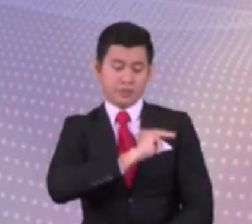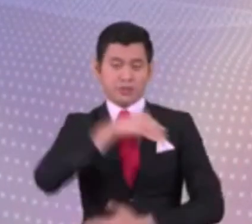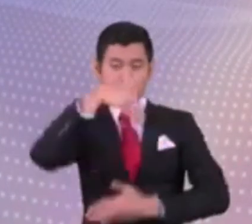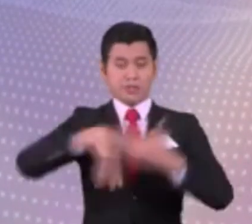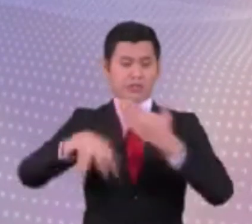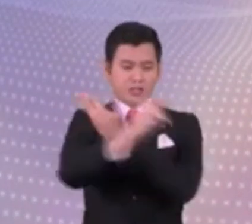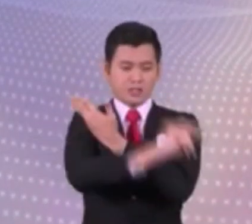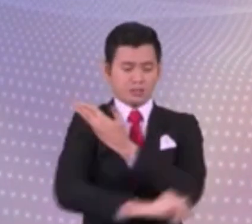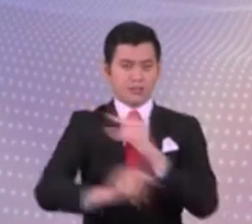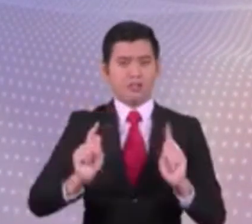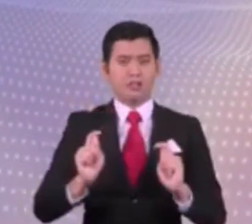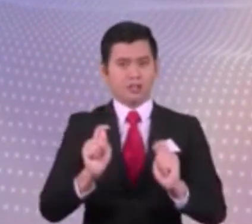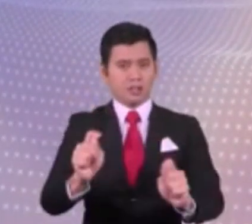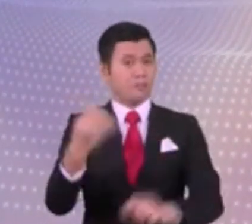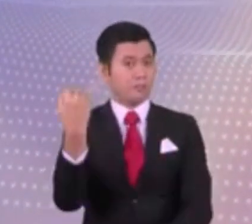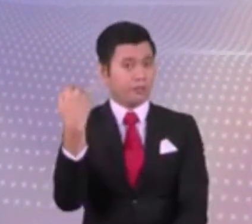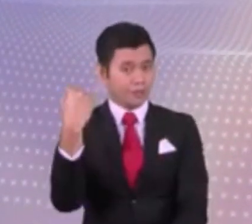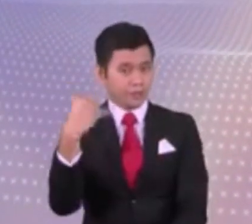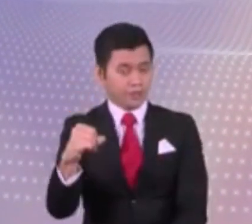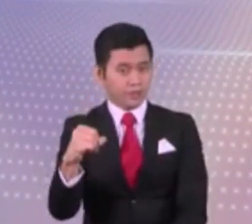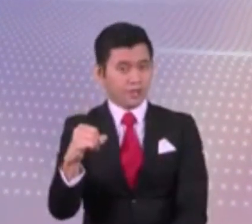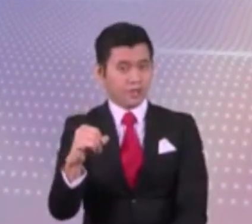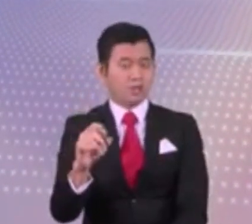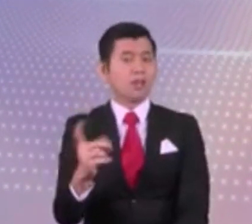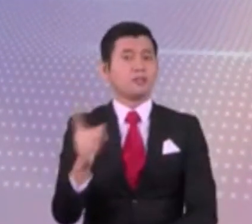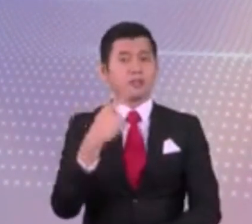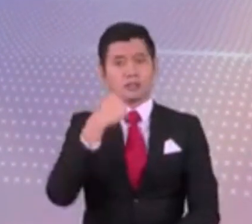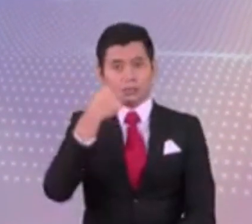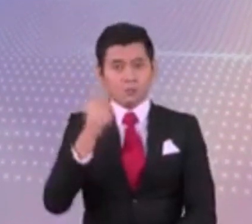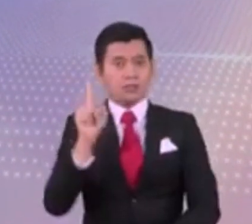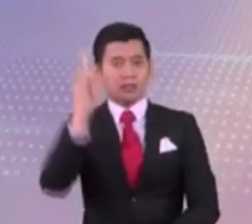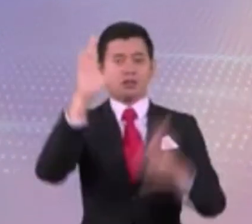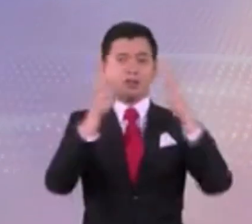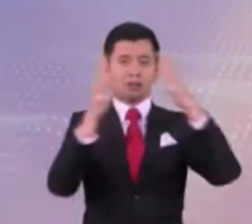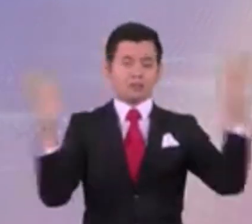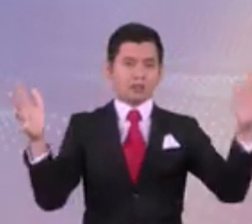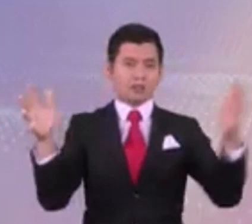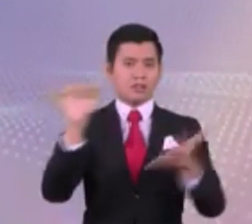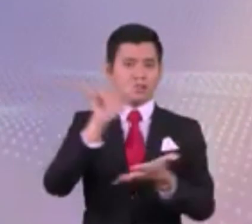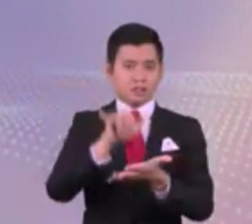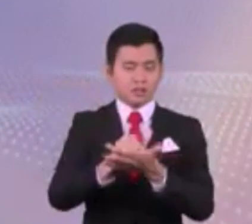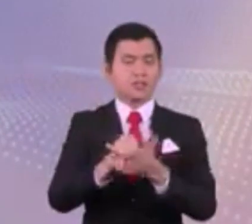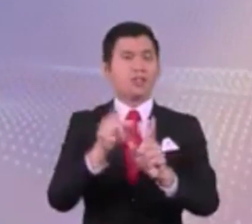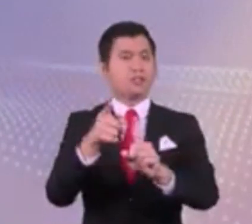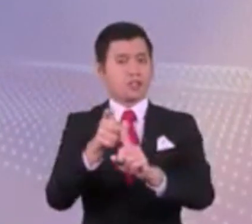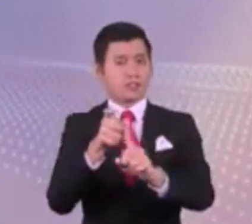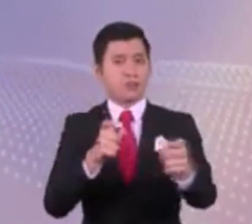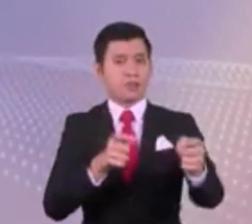Ismail berkata tindakan larangan berkenaan adalah atas budi bicara dan kefahaman penganjur.